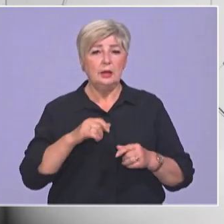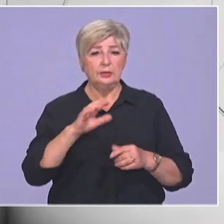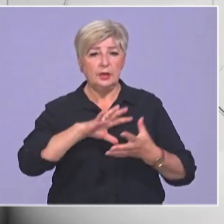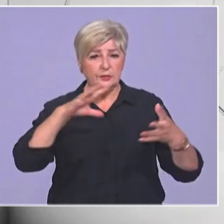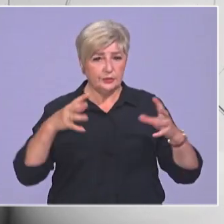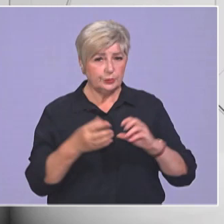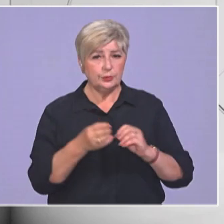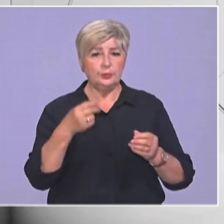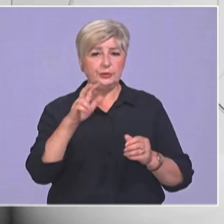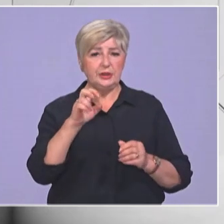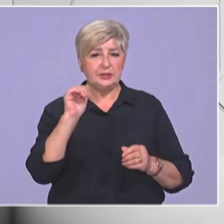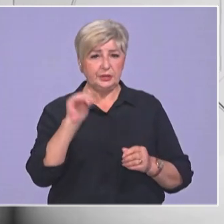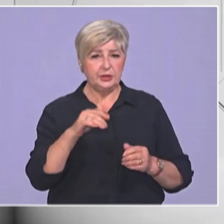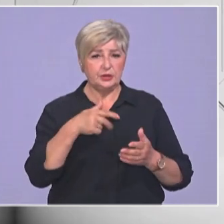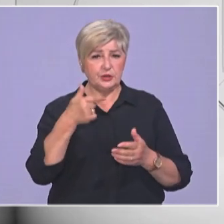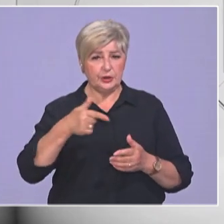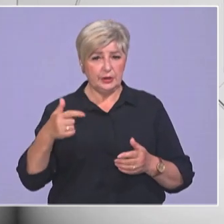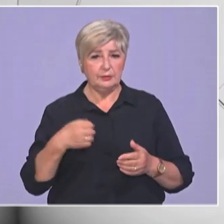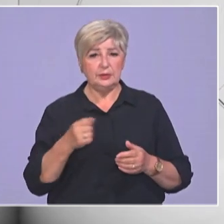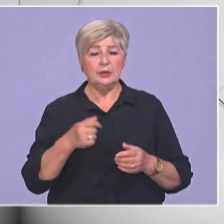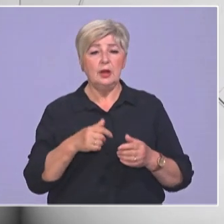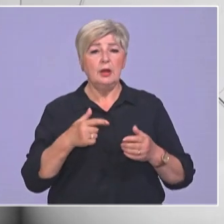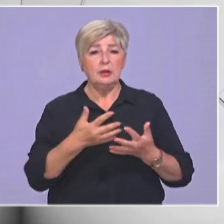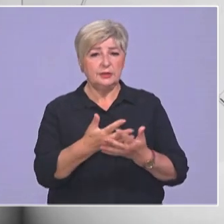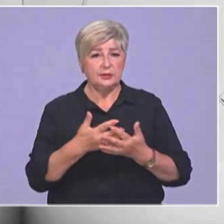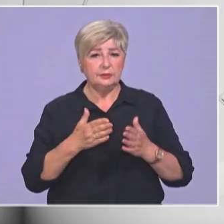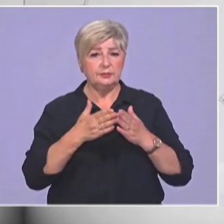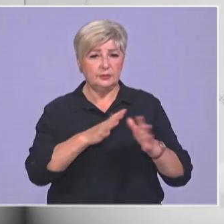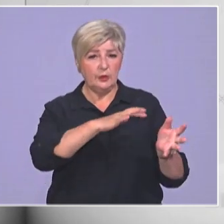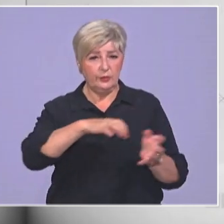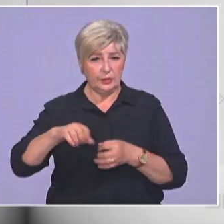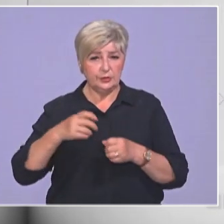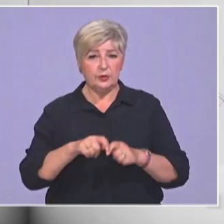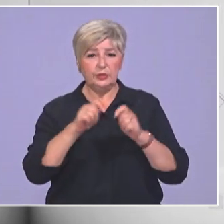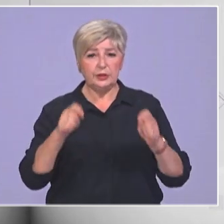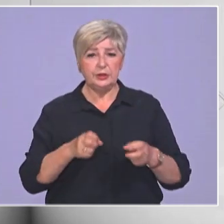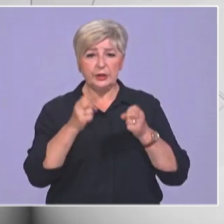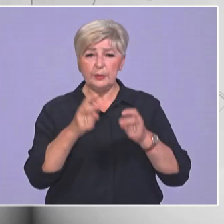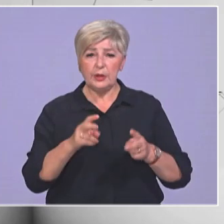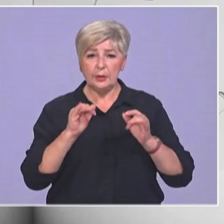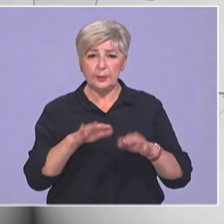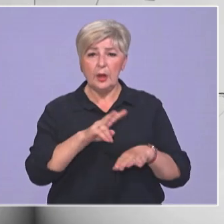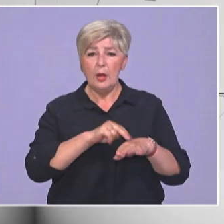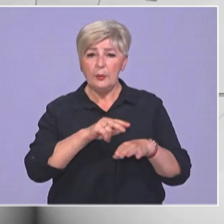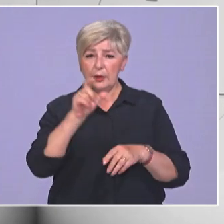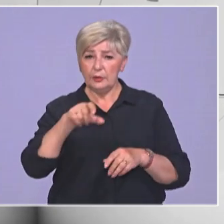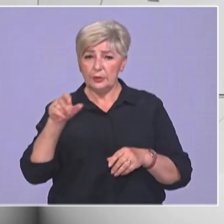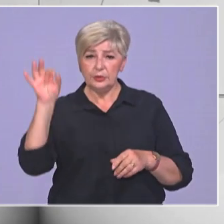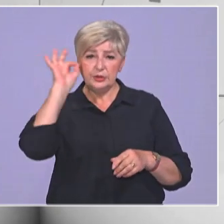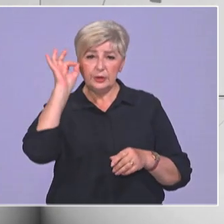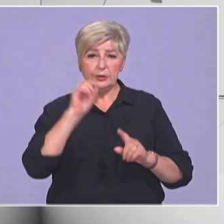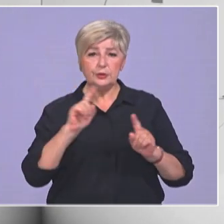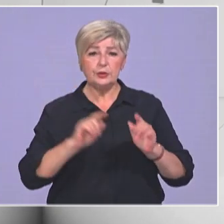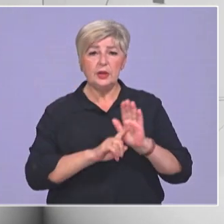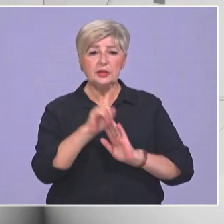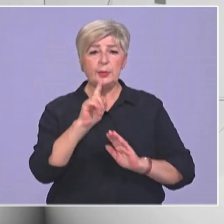гривень. Знаряддя злочину вилучено, на зловмисників відкрито кримінальне провадження. Правоохоронці нагадують, що з 1